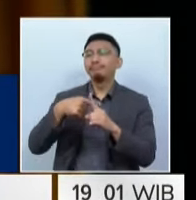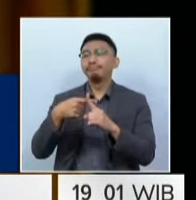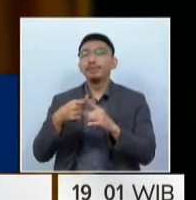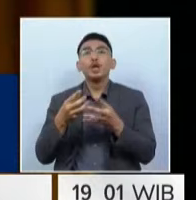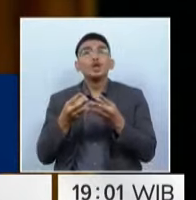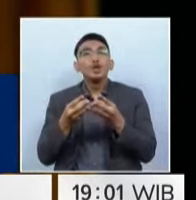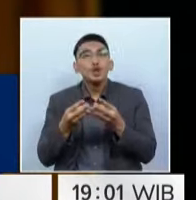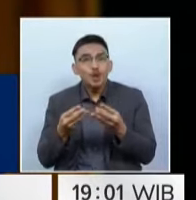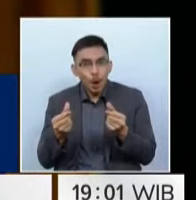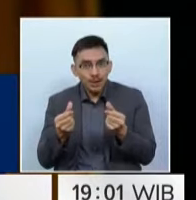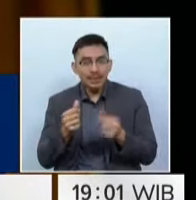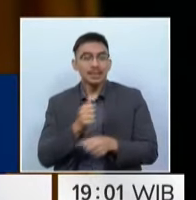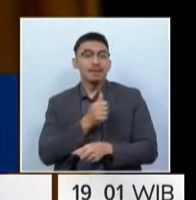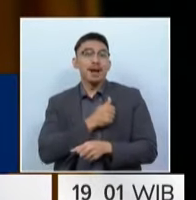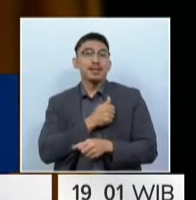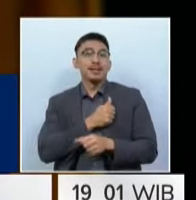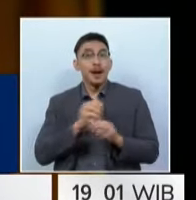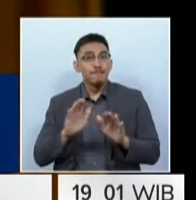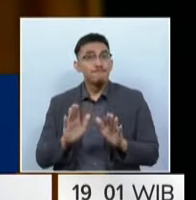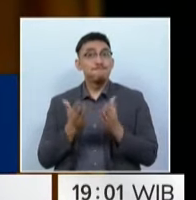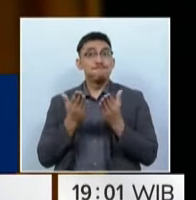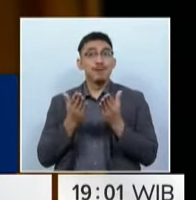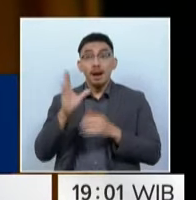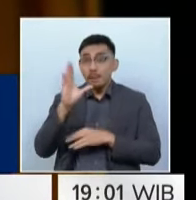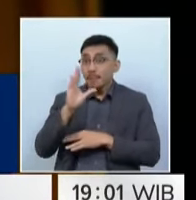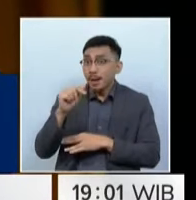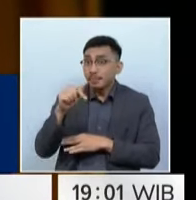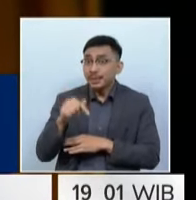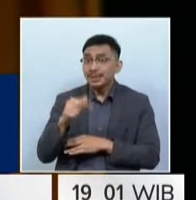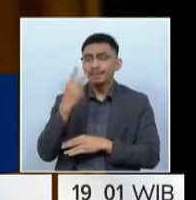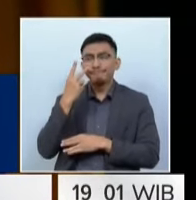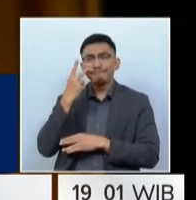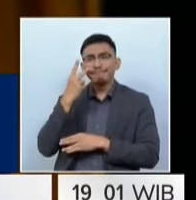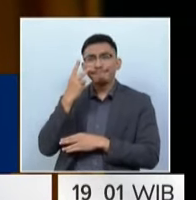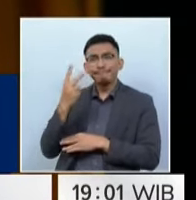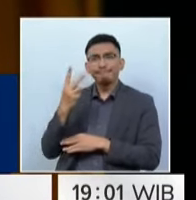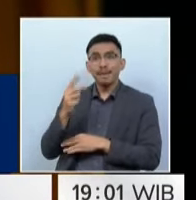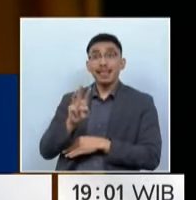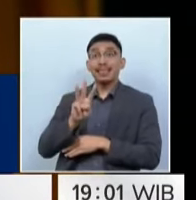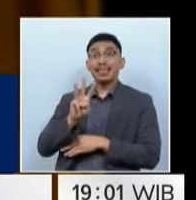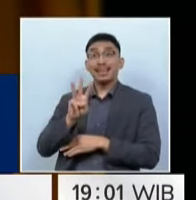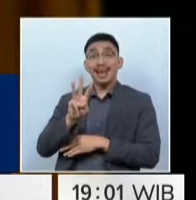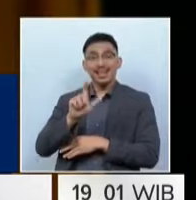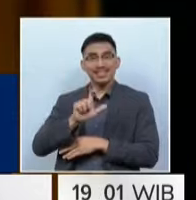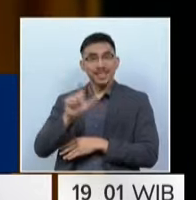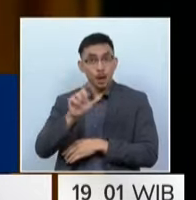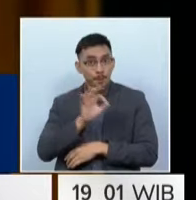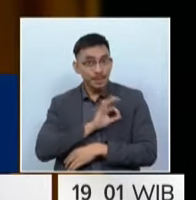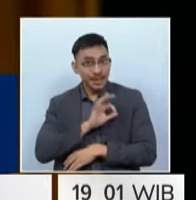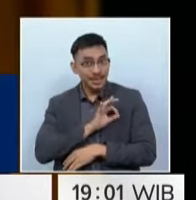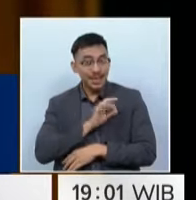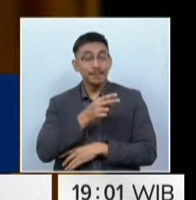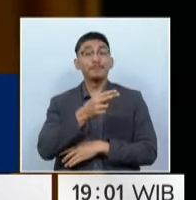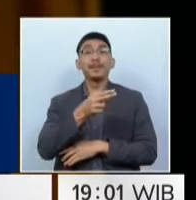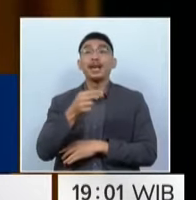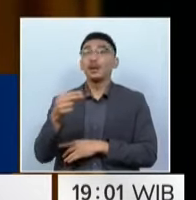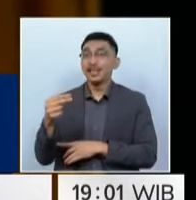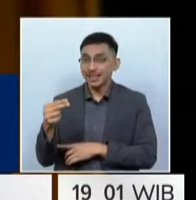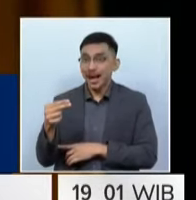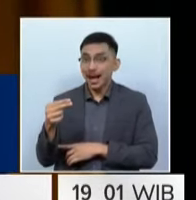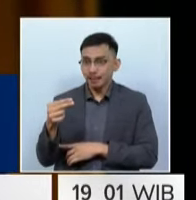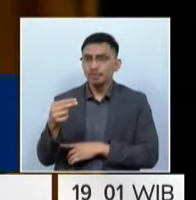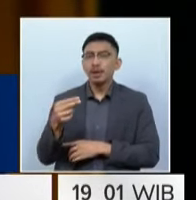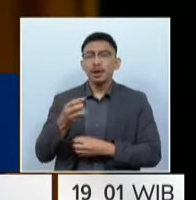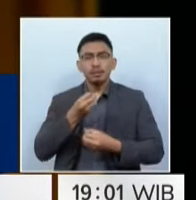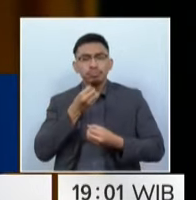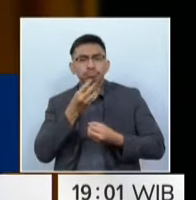ini kita akan menyaksikan Bagaimana tiga kandidat calon Presiden Republik Indonesia beretorika